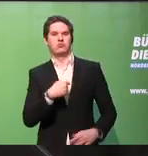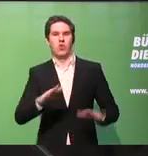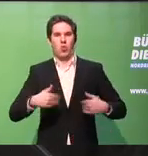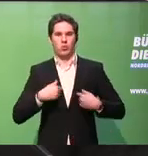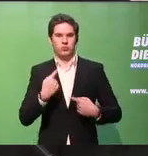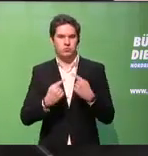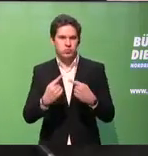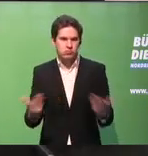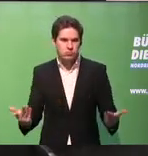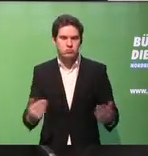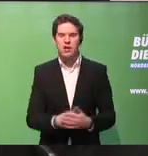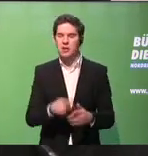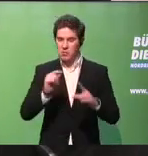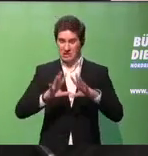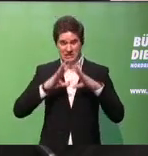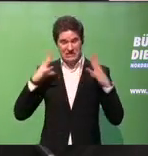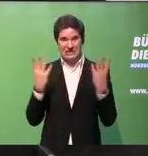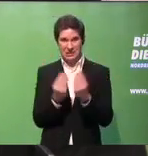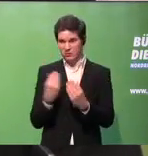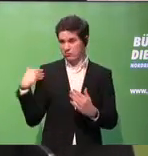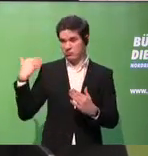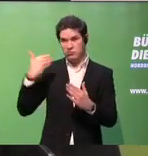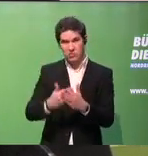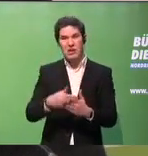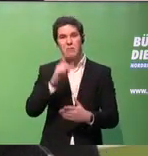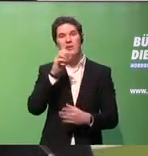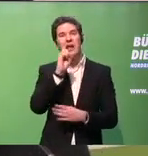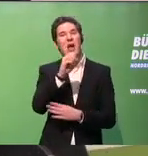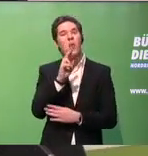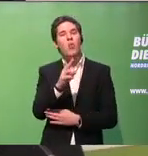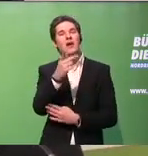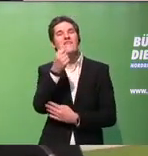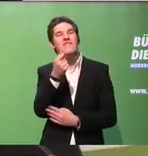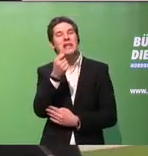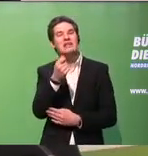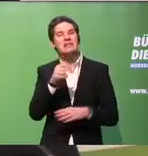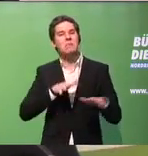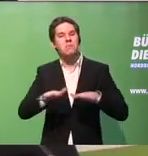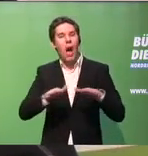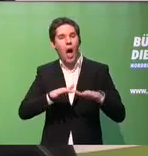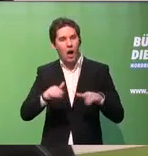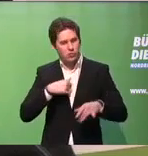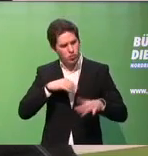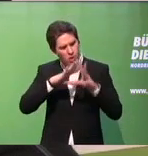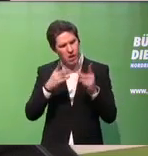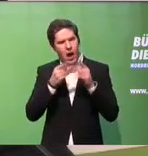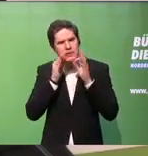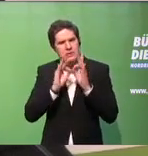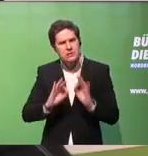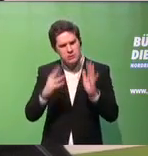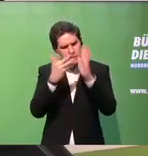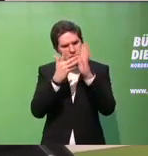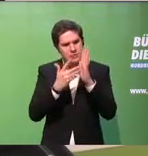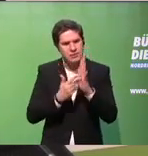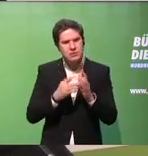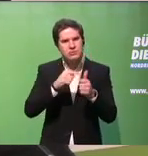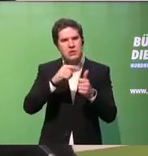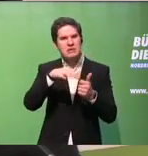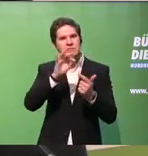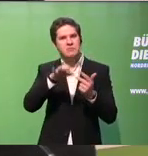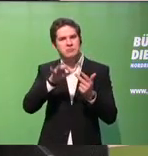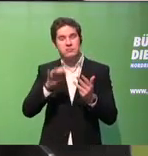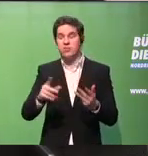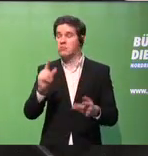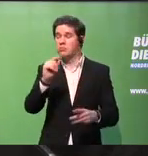diesen Jahren haben wir die gesamte Finanzmarktgesetzgebung der EU einmal durch den Kakao gezogen. Und in diesem Prozess